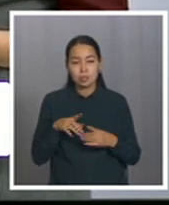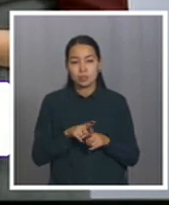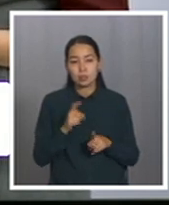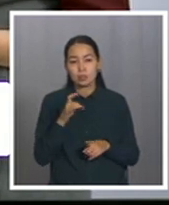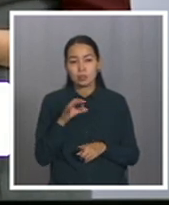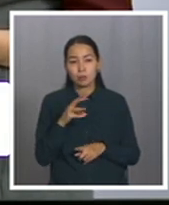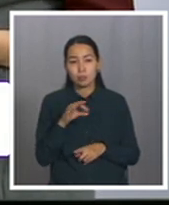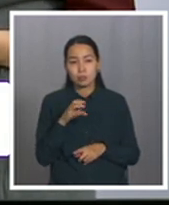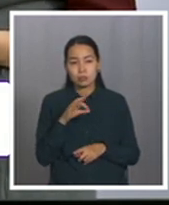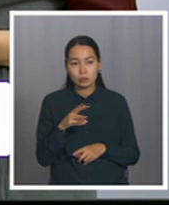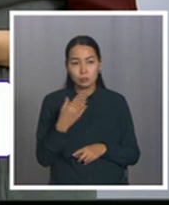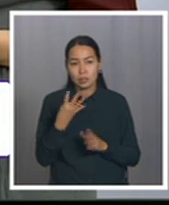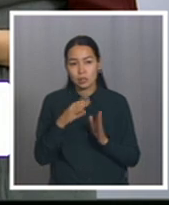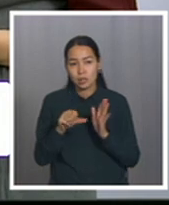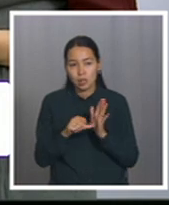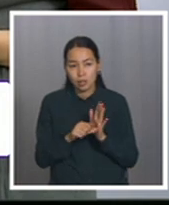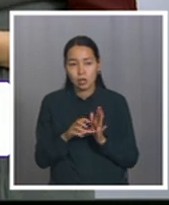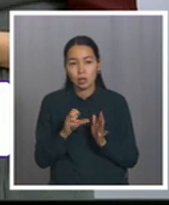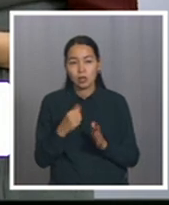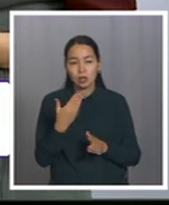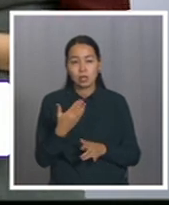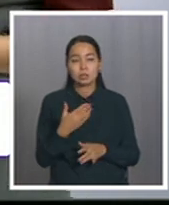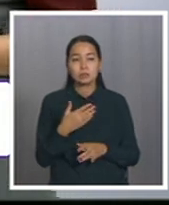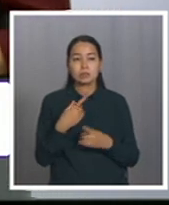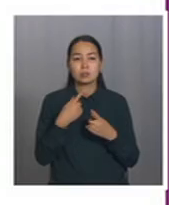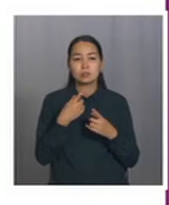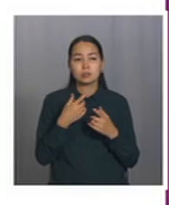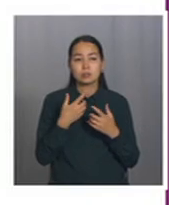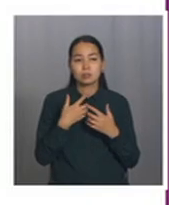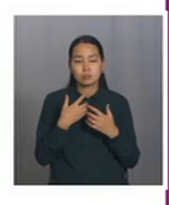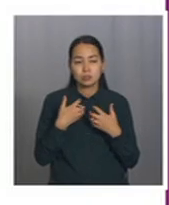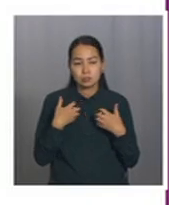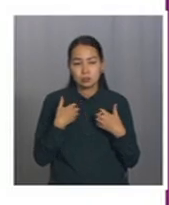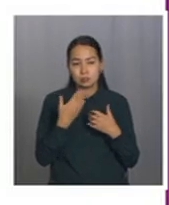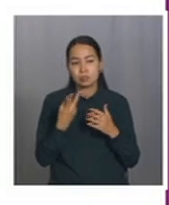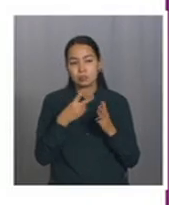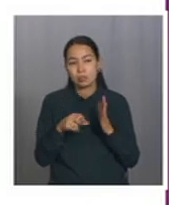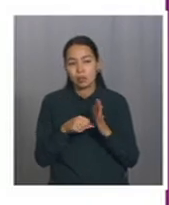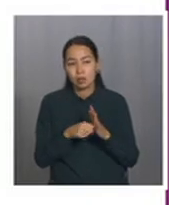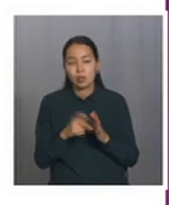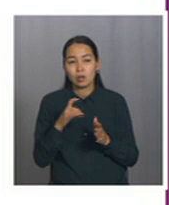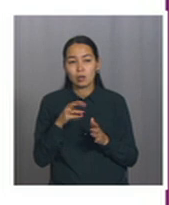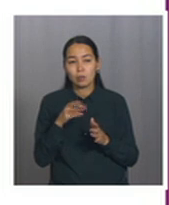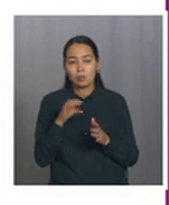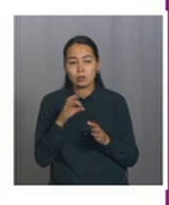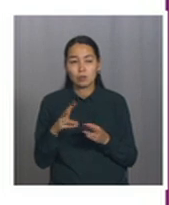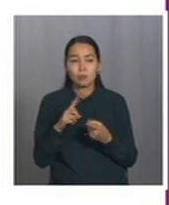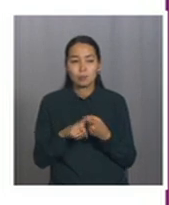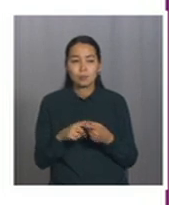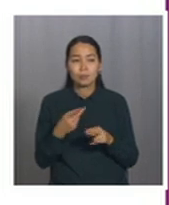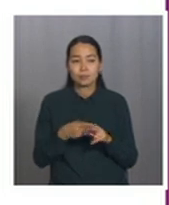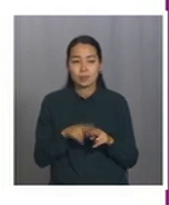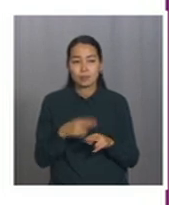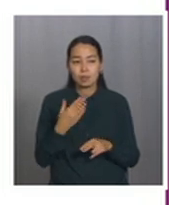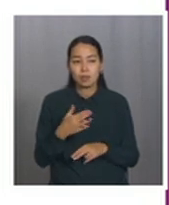ал жыныс жасушаларында 23 хромосома. Хромосоманың ДНК-ға қандай қатысы бар? Біз білеміз,